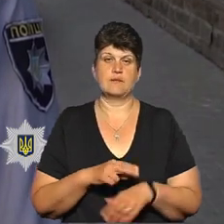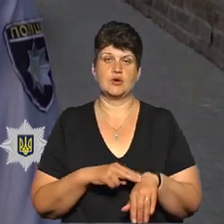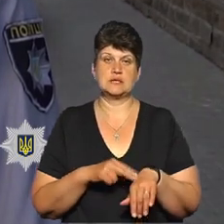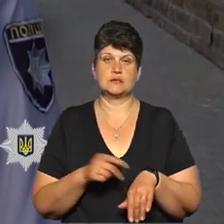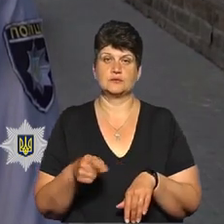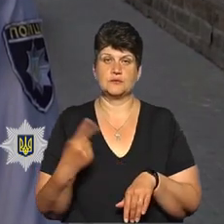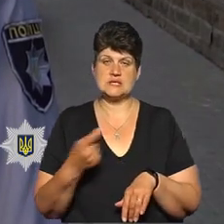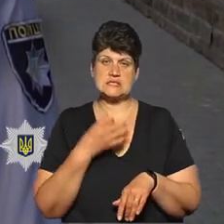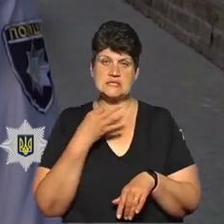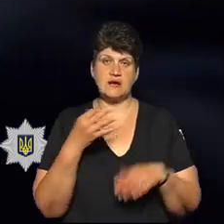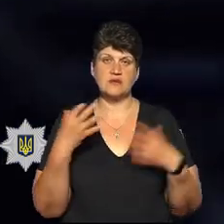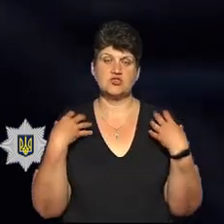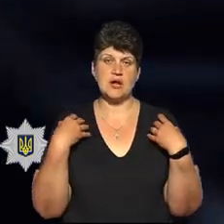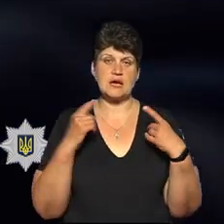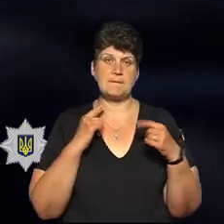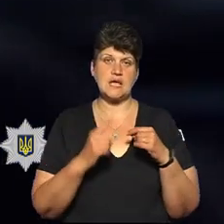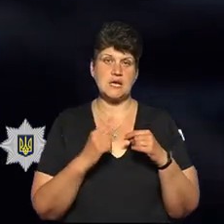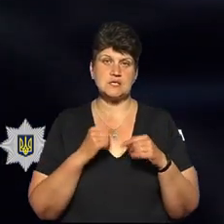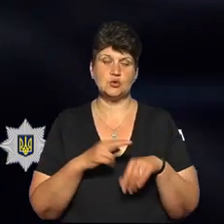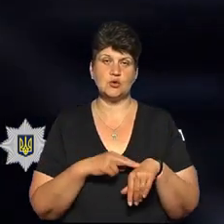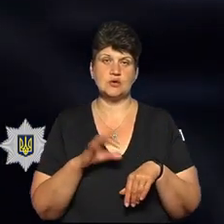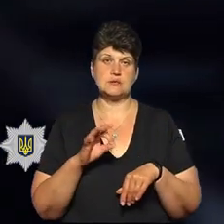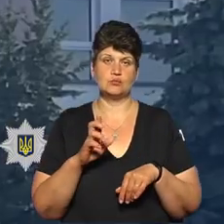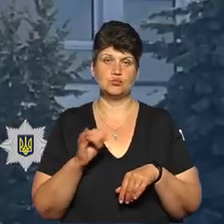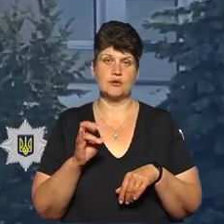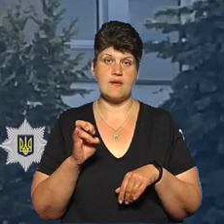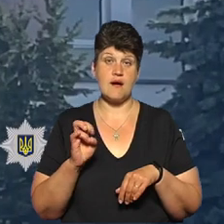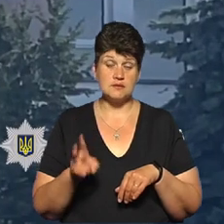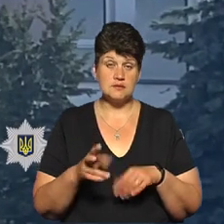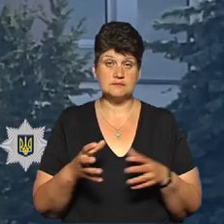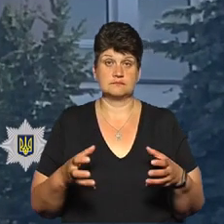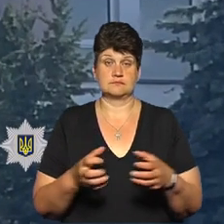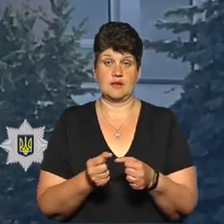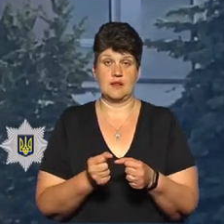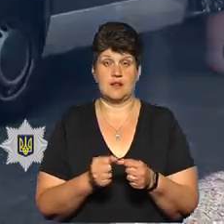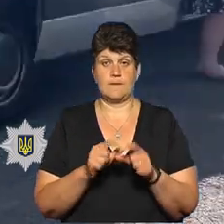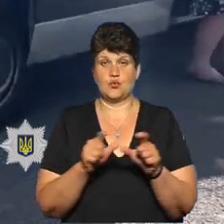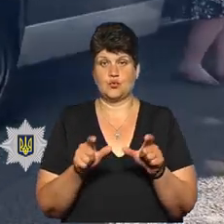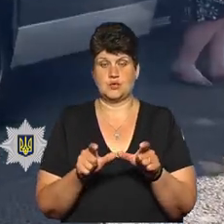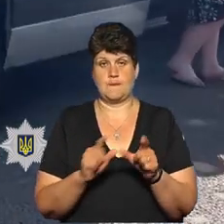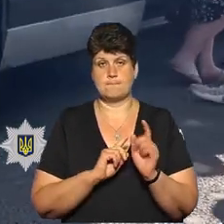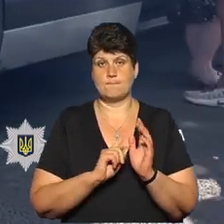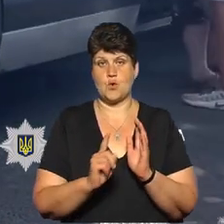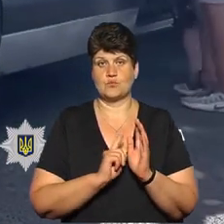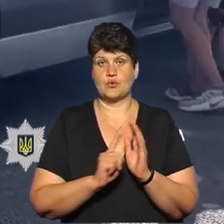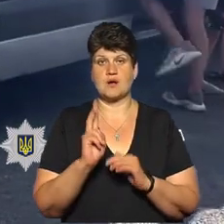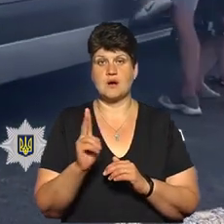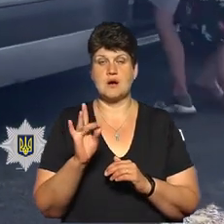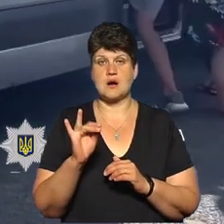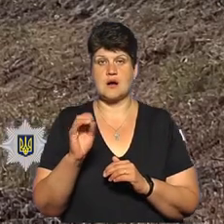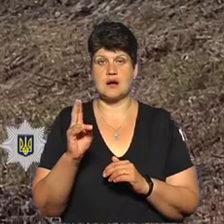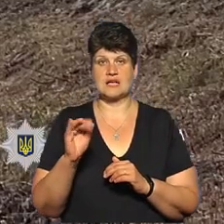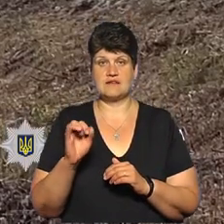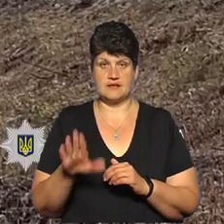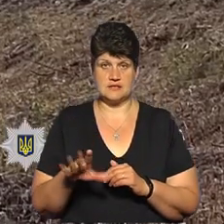поліції області Олександр Буняк. За його словами, їх затримали на пункті пропуску «Краківець». У машині були двоє дівчат, яких